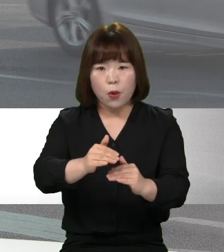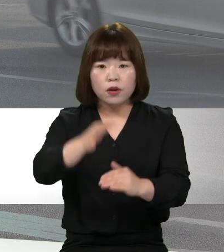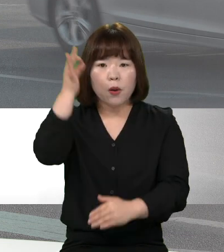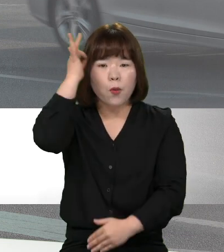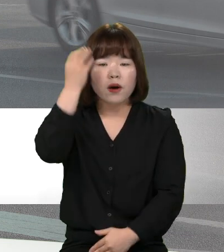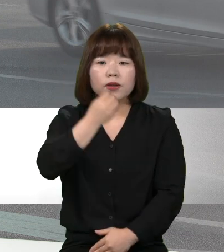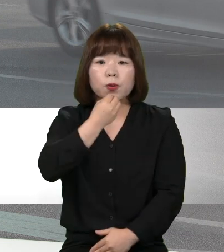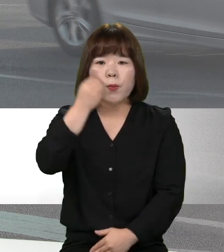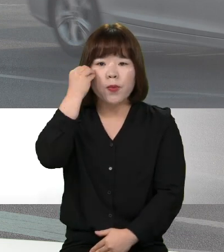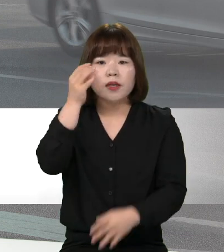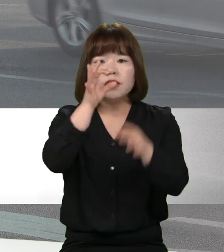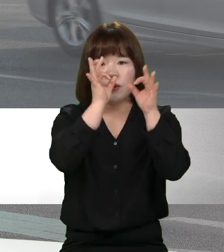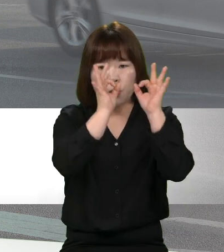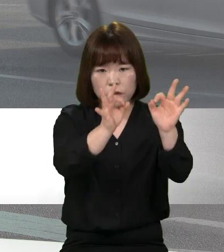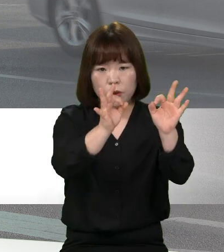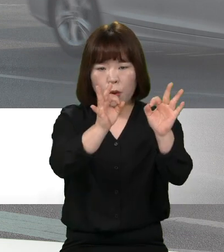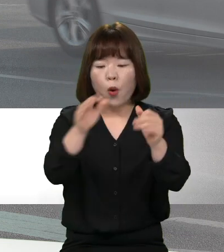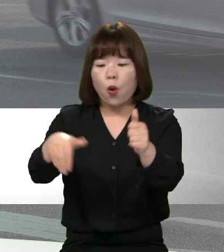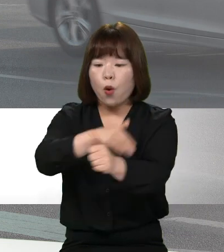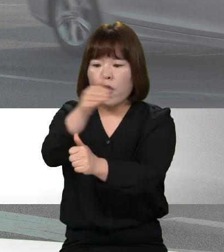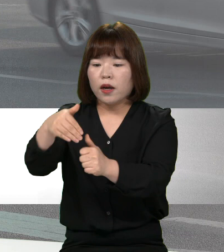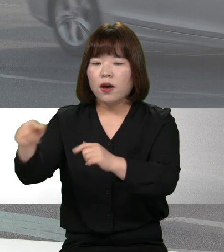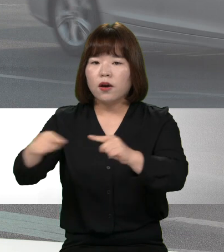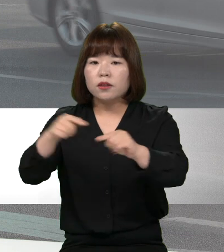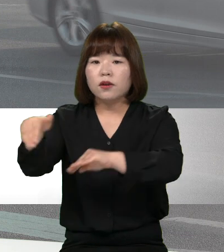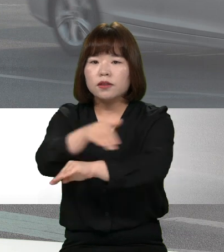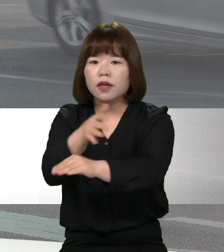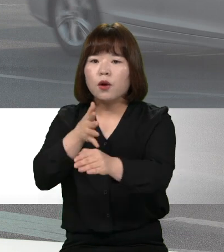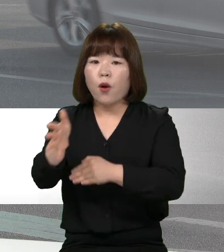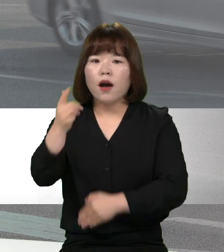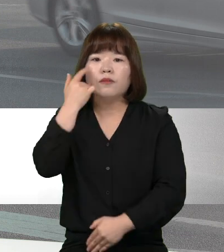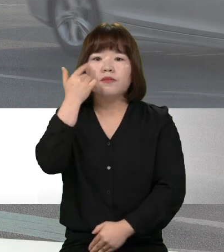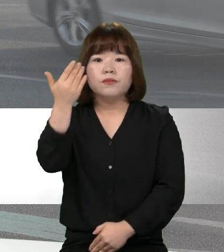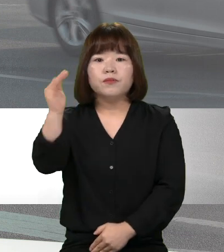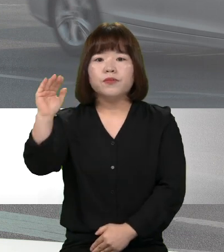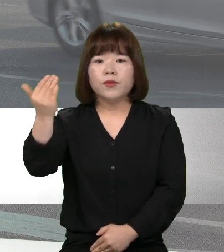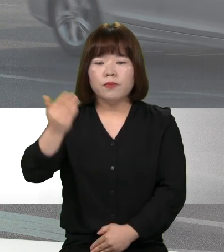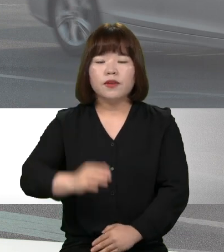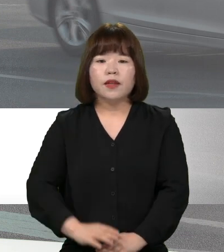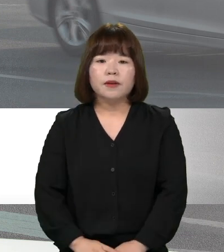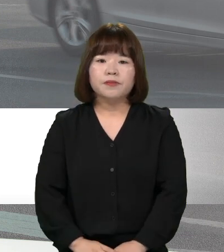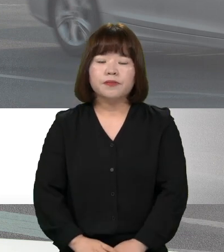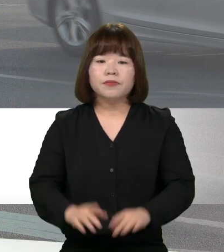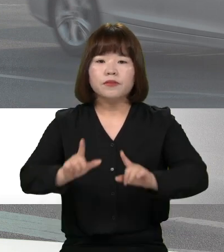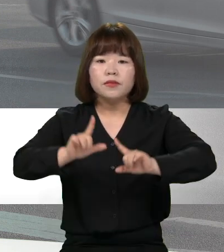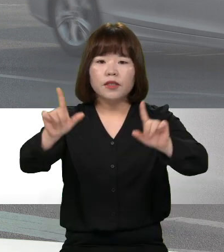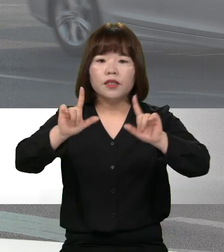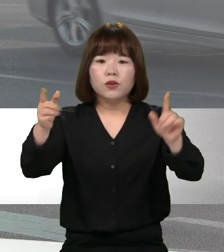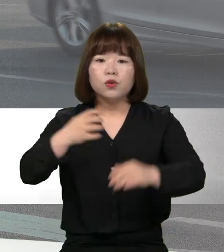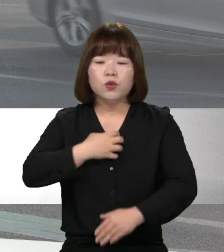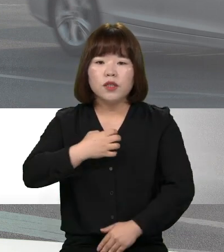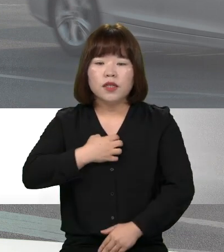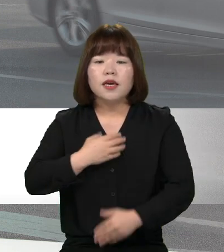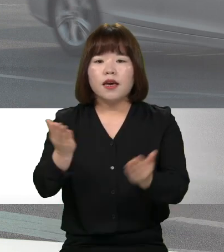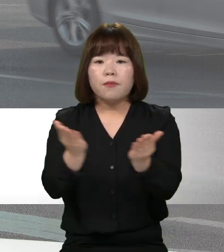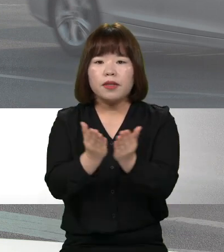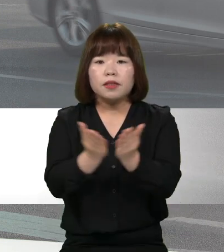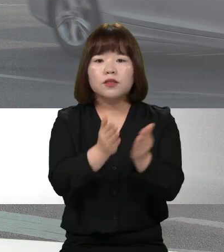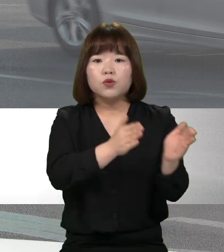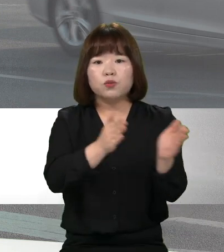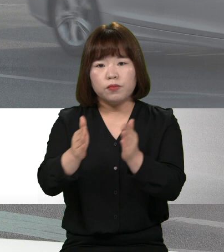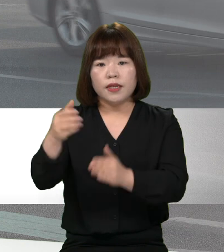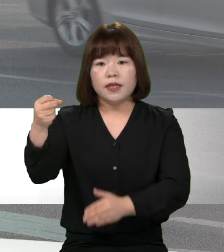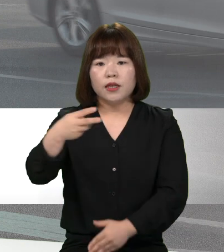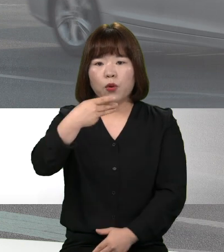포항시 홈페이지를 참고하시거나 환경정책과 친환경자동차 팀 으로 문의하시면 됩니다 기후 위기 대응 및